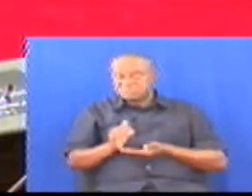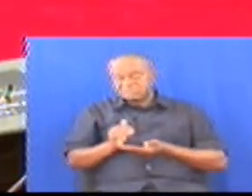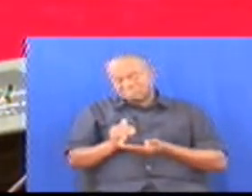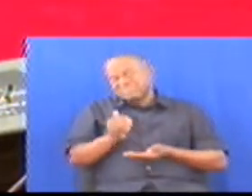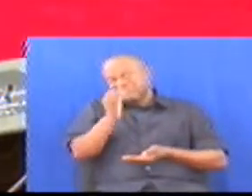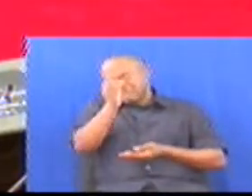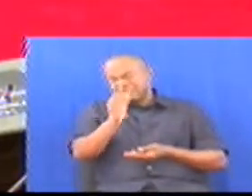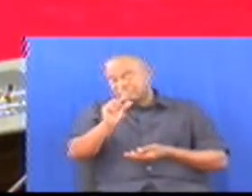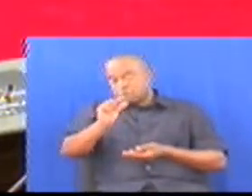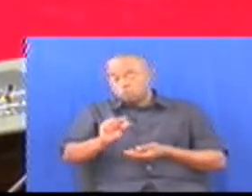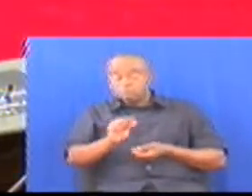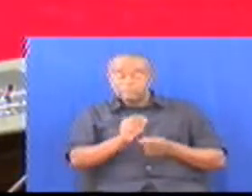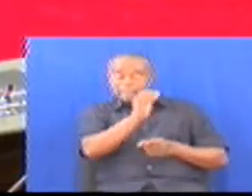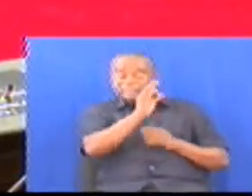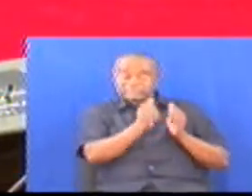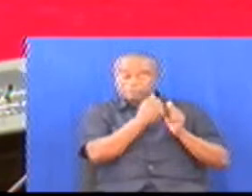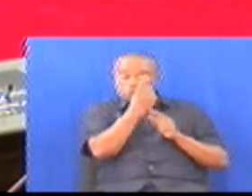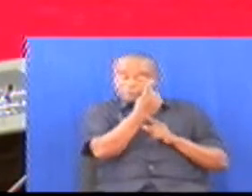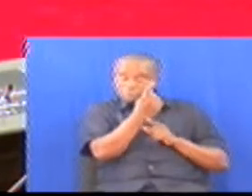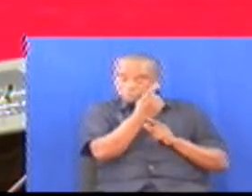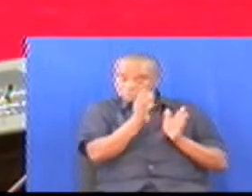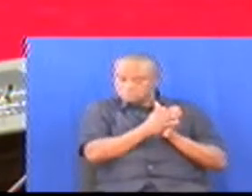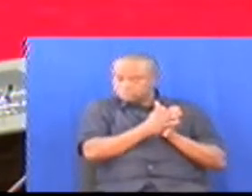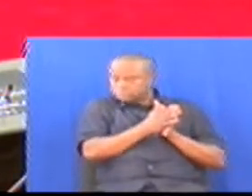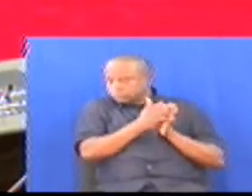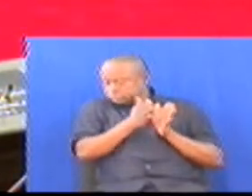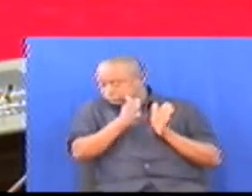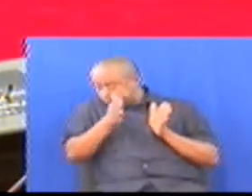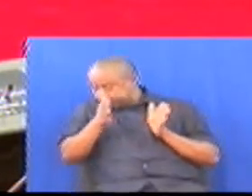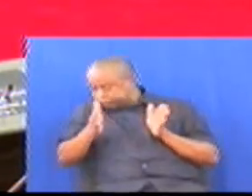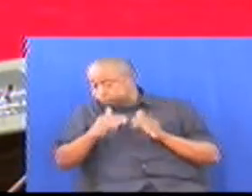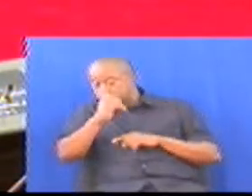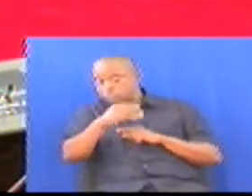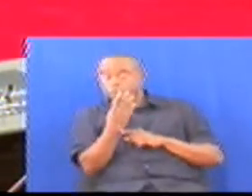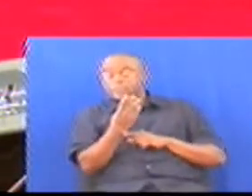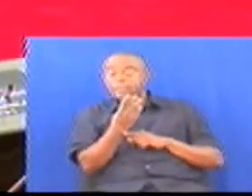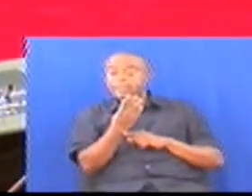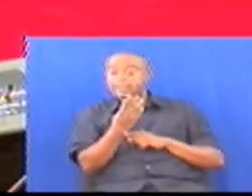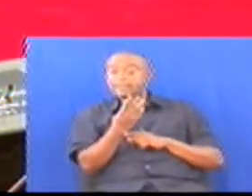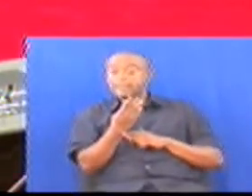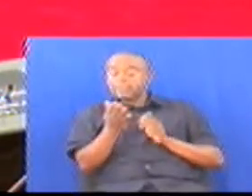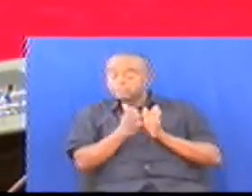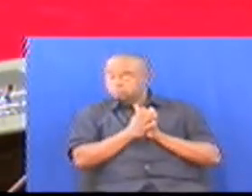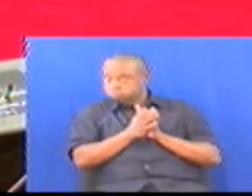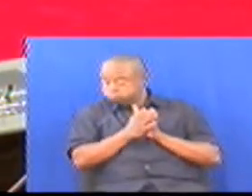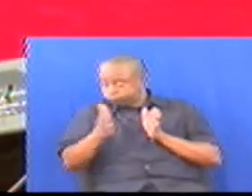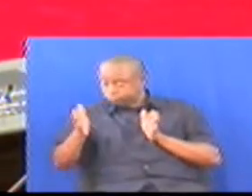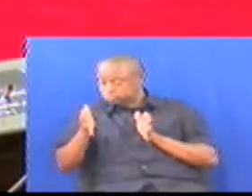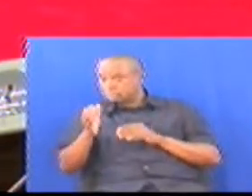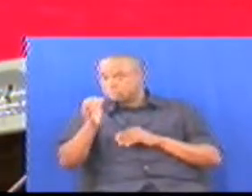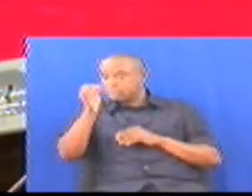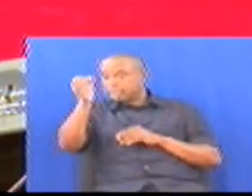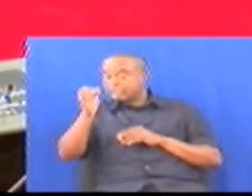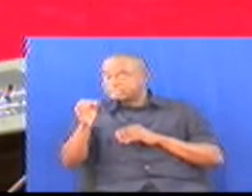kutoka 11.10% kwa mikopo yote mwezi Aprili 2019 hadi